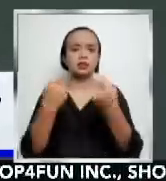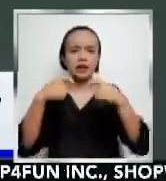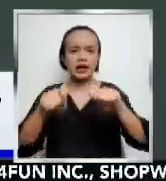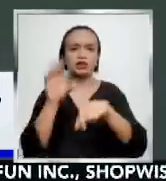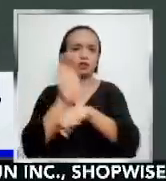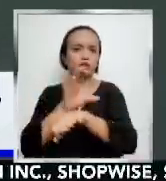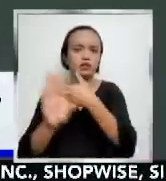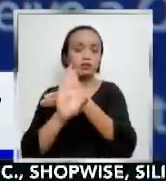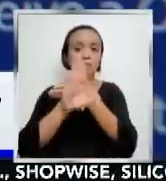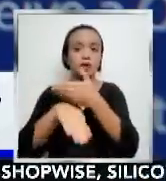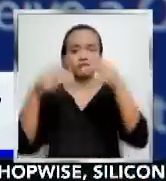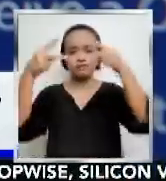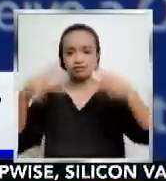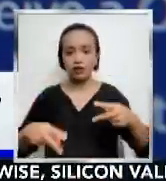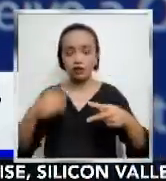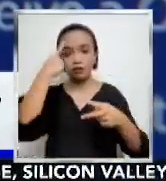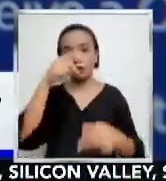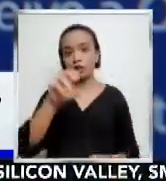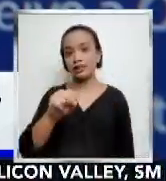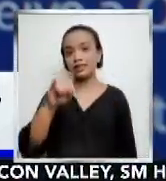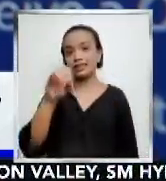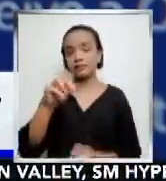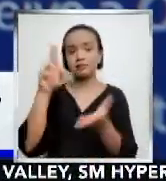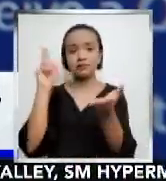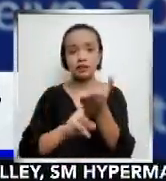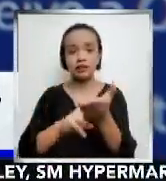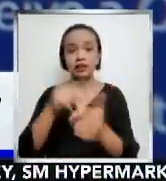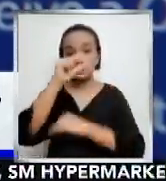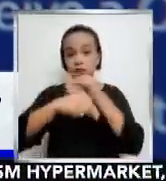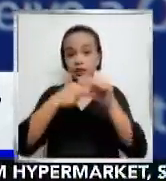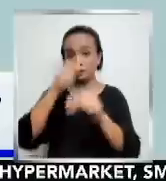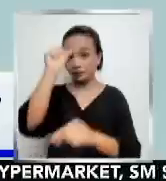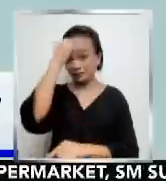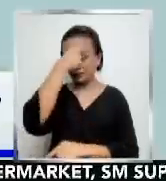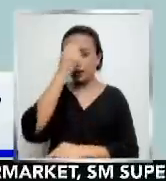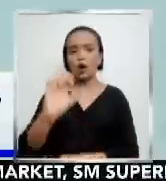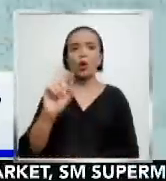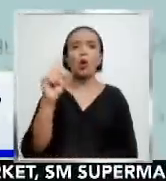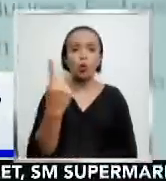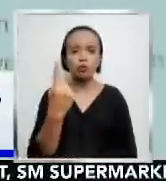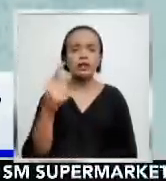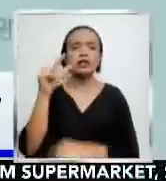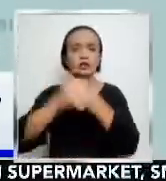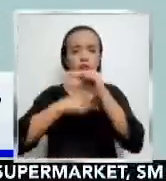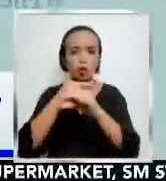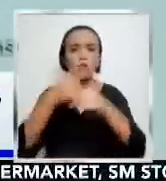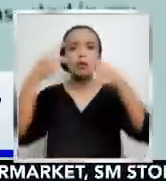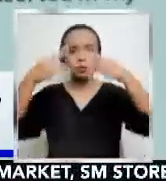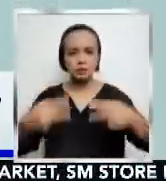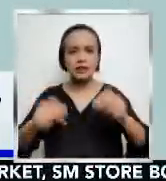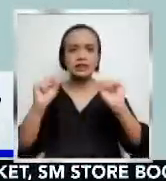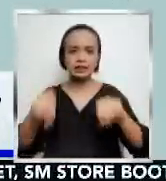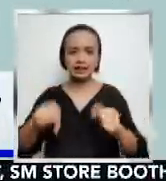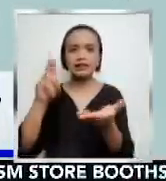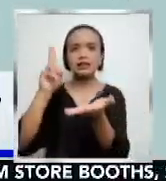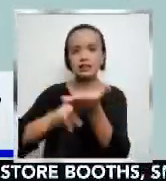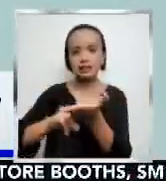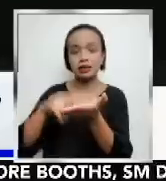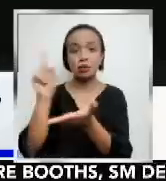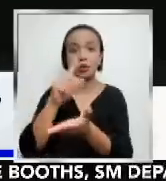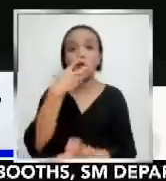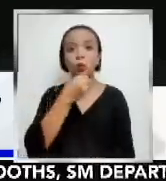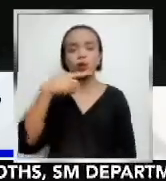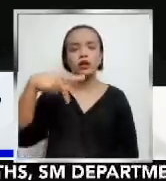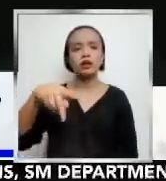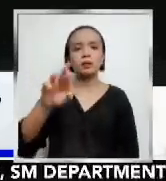sa SIM registration. Nagpaalala rin ng Globe na sa kanilang website lang pwedeng magrehistro ng SIM ang Globe prepaid users.